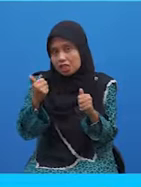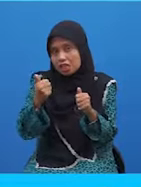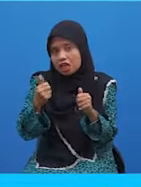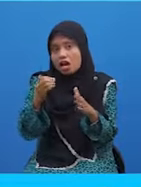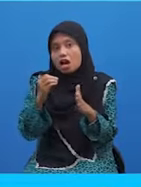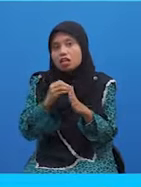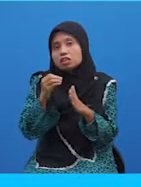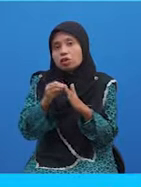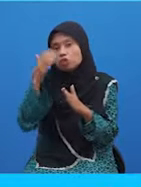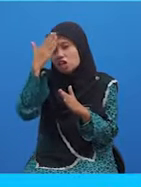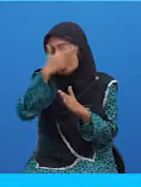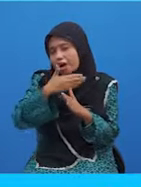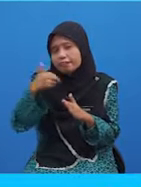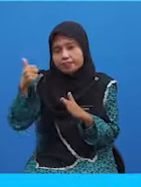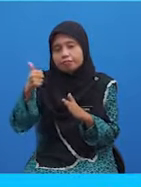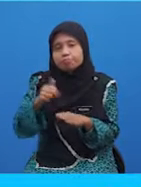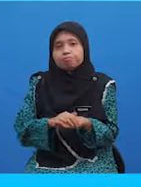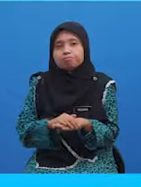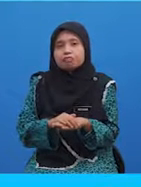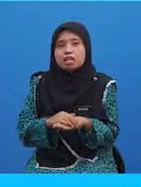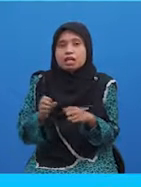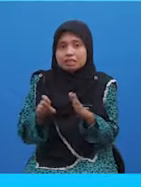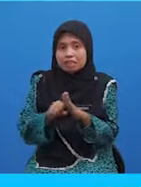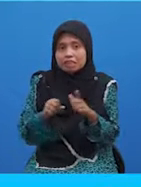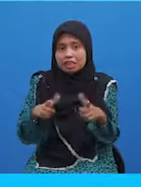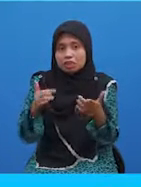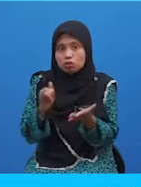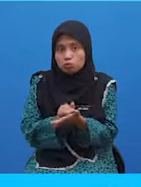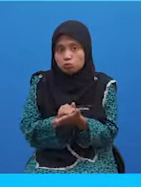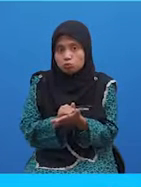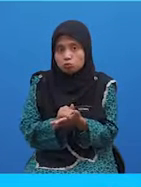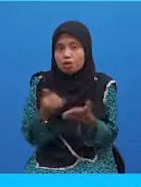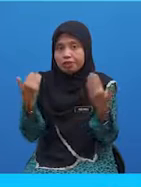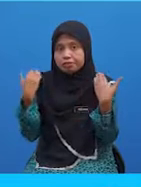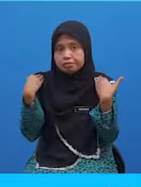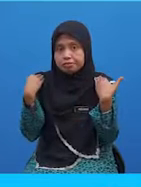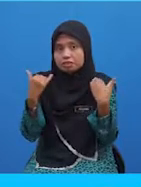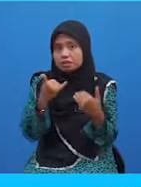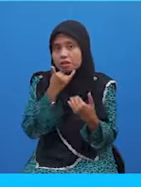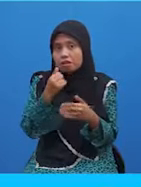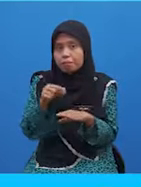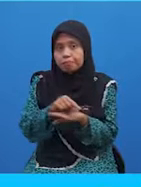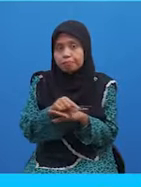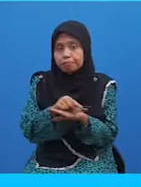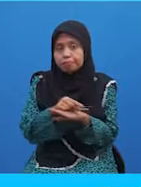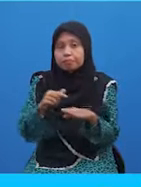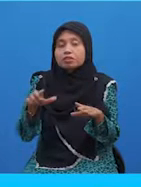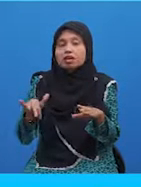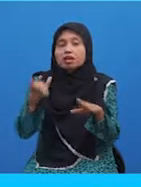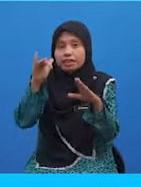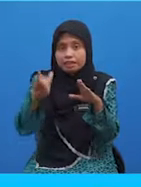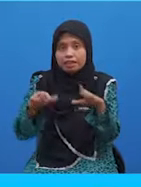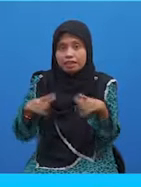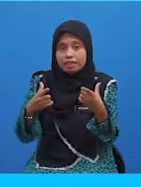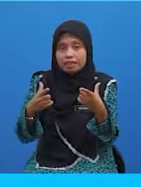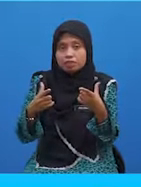atau cantik sekali. Selain itu, terdapat kesalahan penggunaan kata sendinama yang hadir